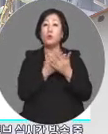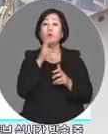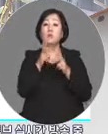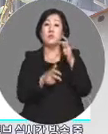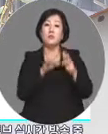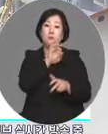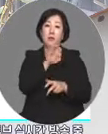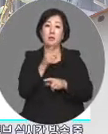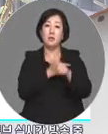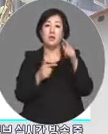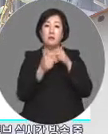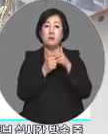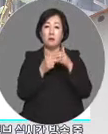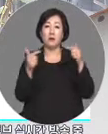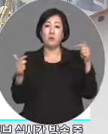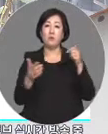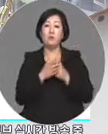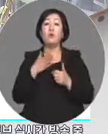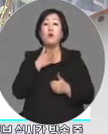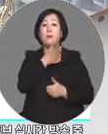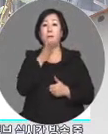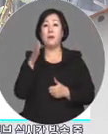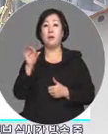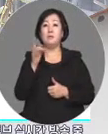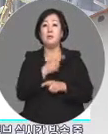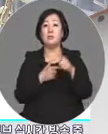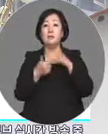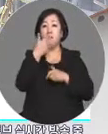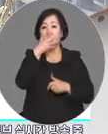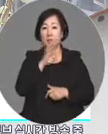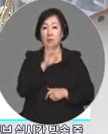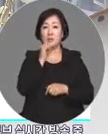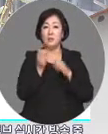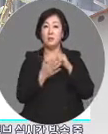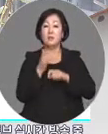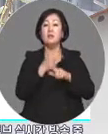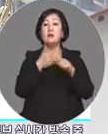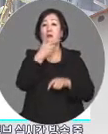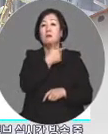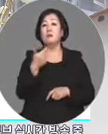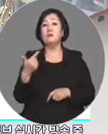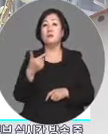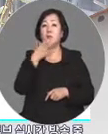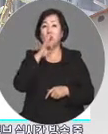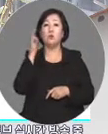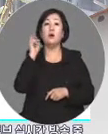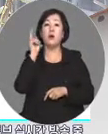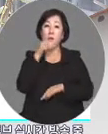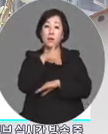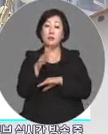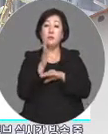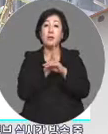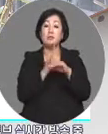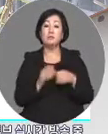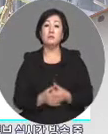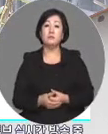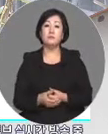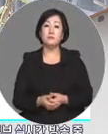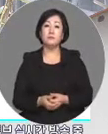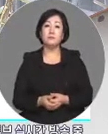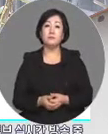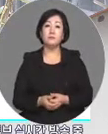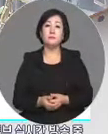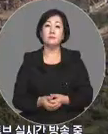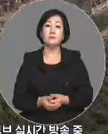소비 증대와 함께 업황에 유리한 여건이 조성되면서 부수적 효과까지 얻게 될 전망입니다. 김진구 기자입니다.